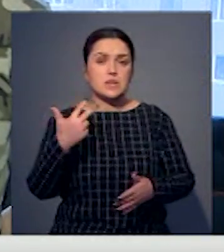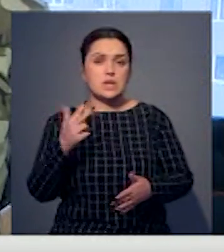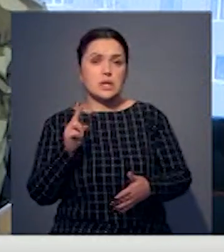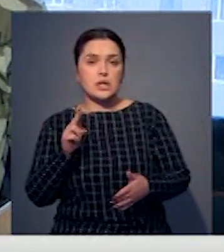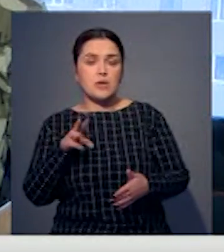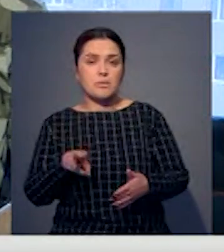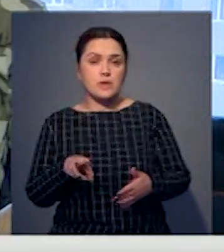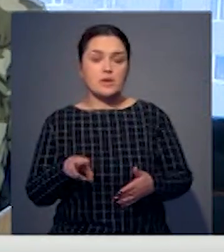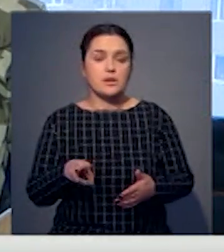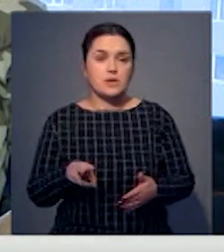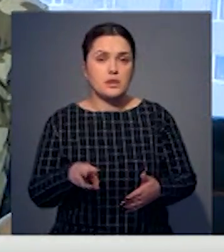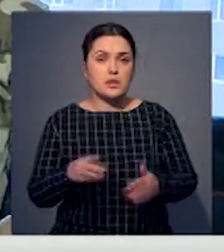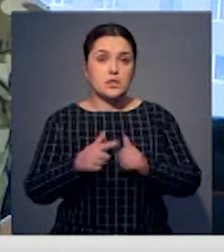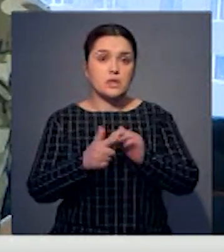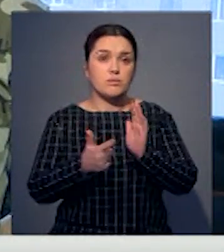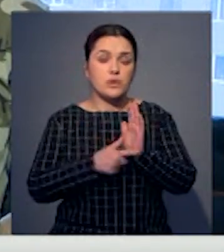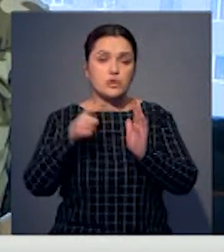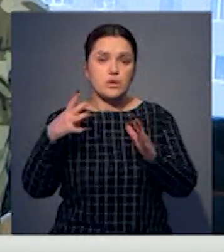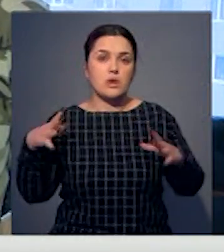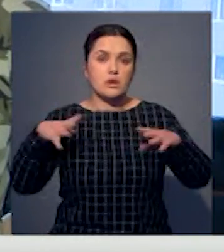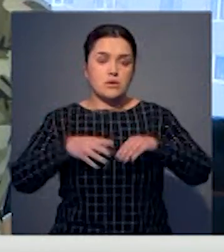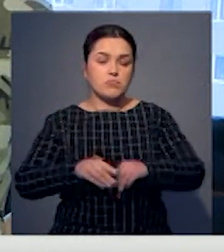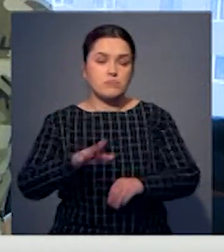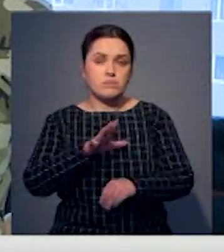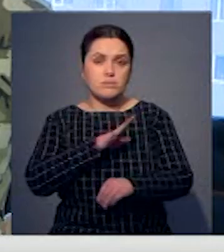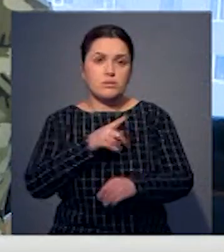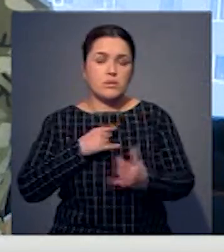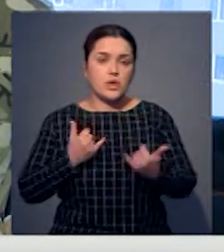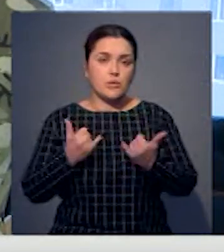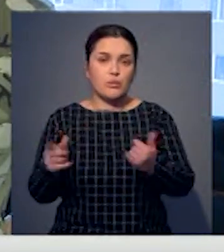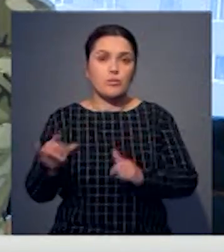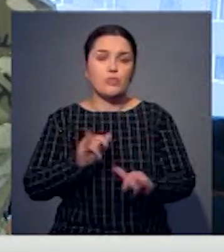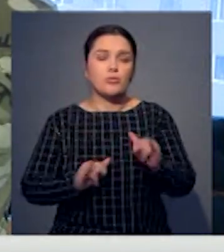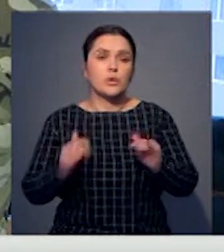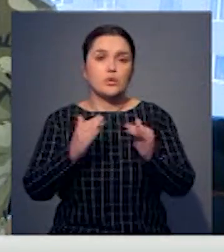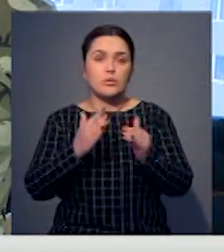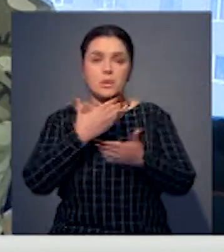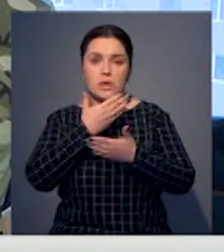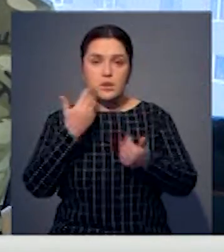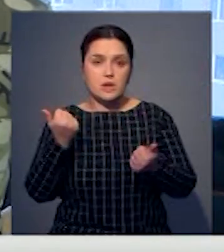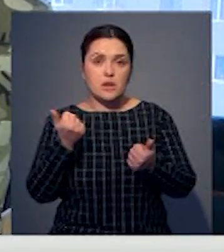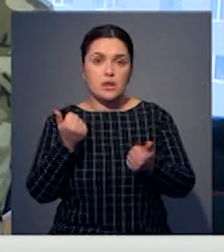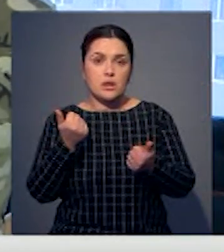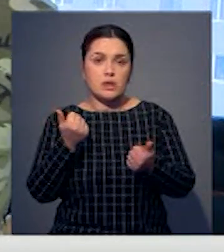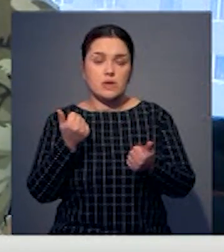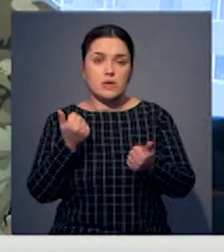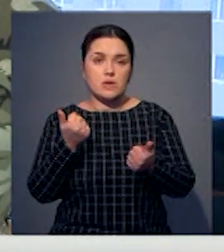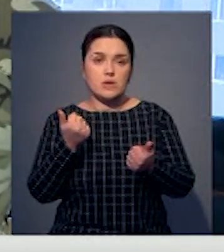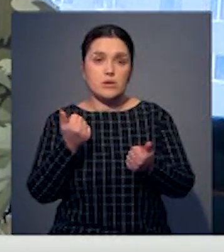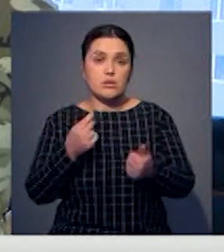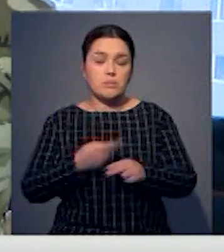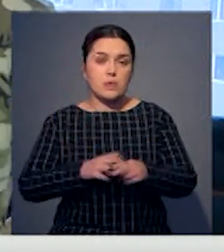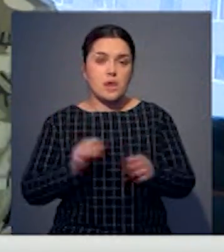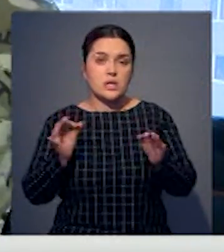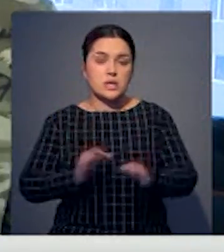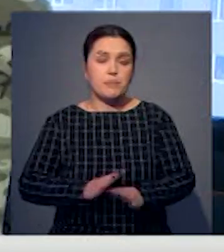квадратов почти. Там 17 человек, где-то около 20 человек в нем помещалось. И все помещались. Но это же неправильно,